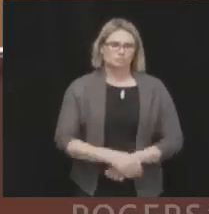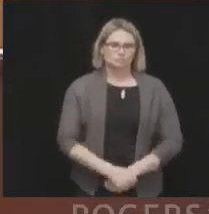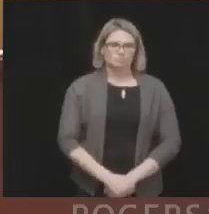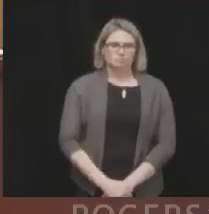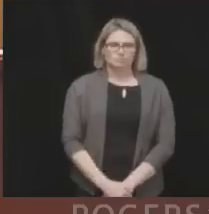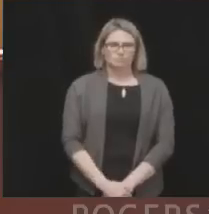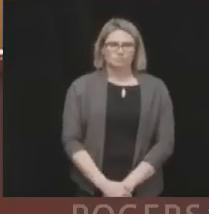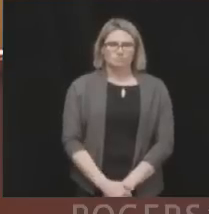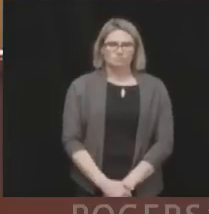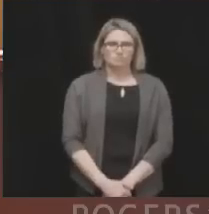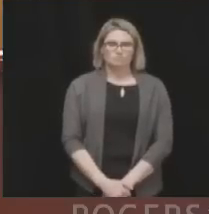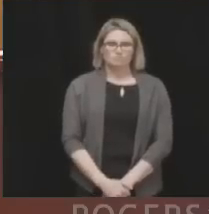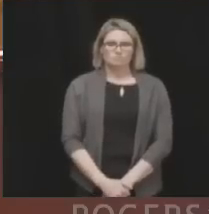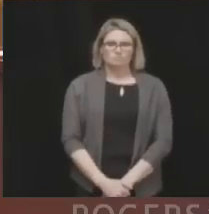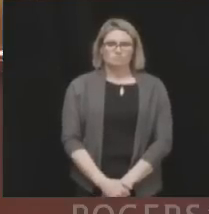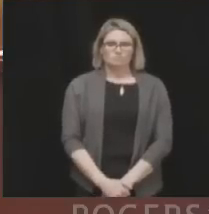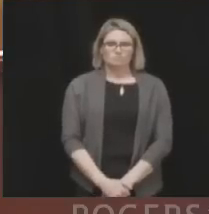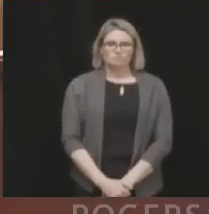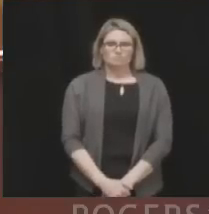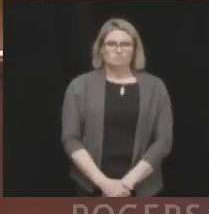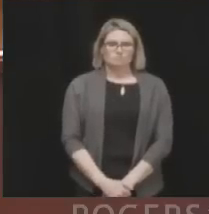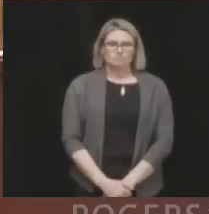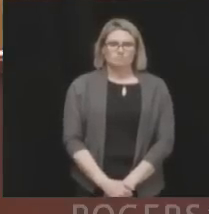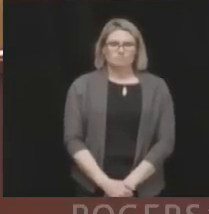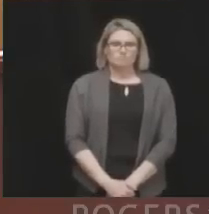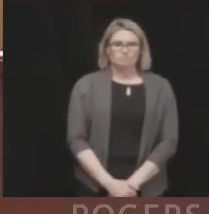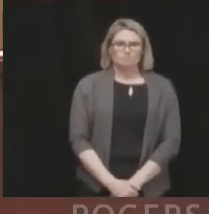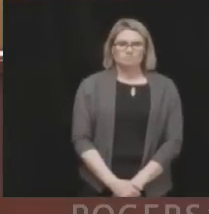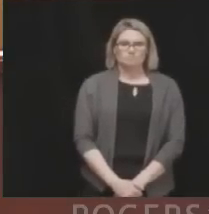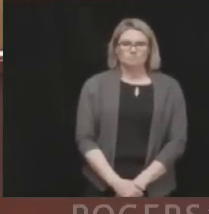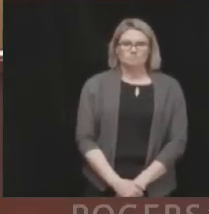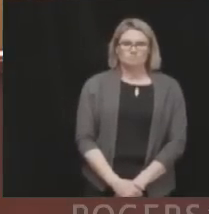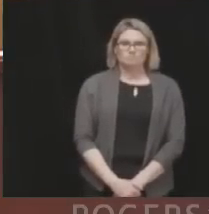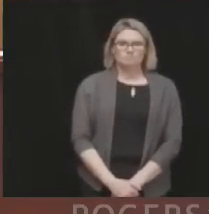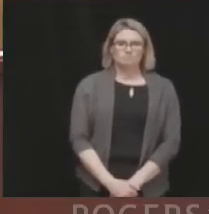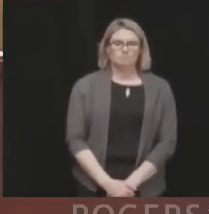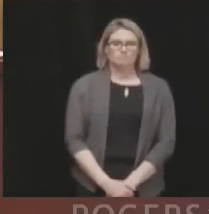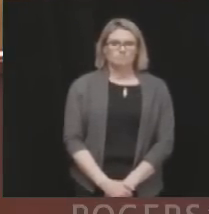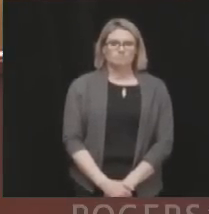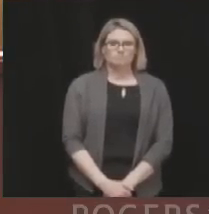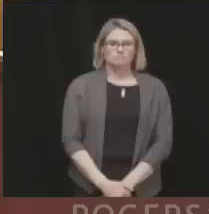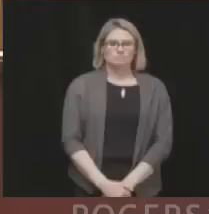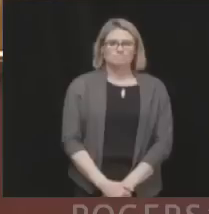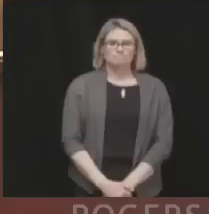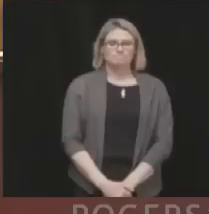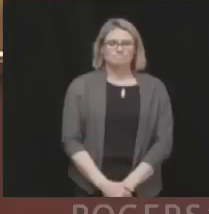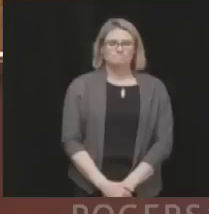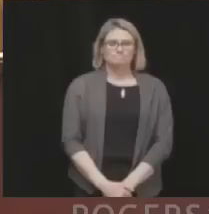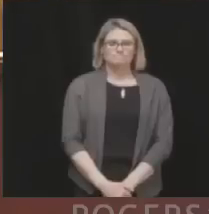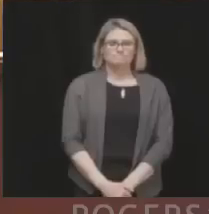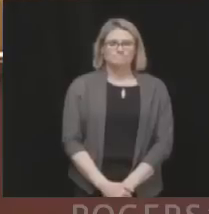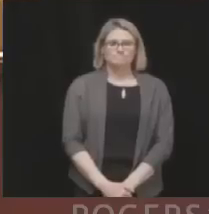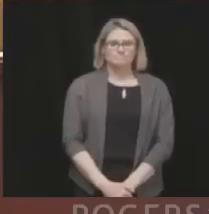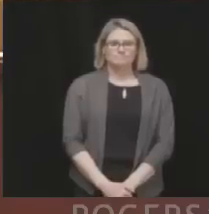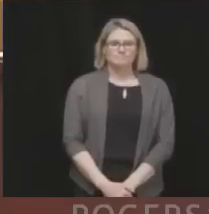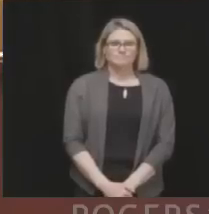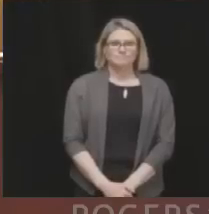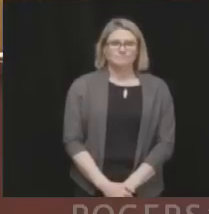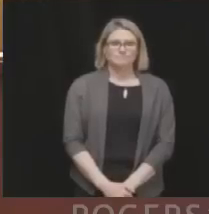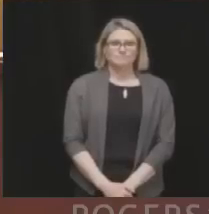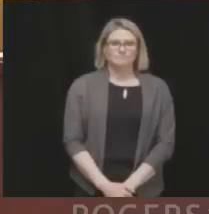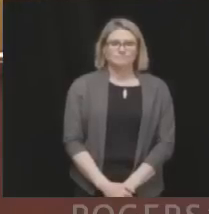eux. Alors, c'est vraiment les contacts proches, comme dans votre maison avec votre famille, mais avec deux familles. Mais il faut que ça